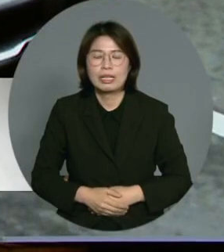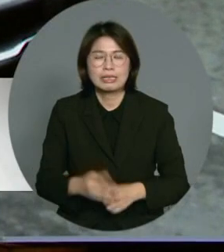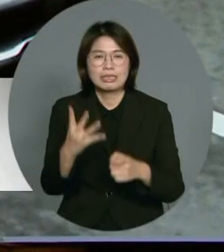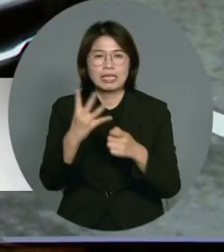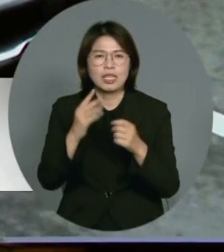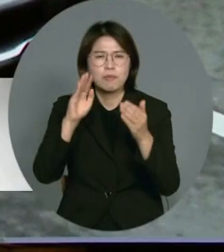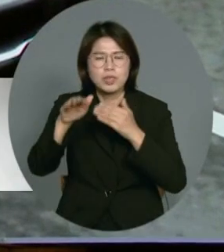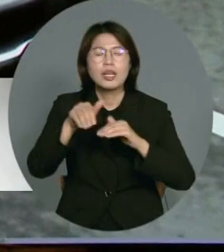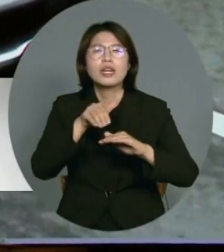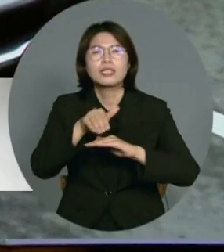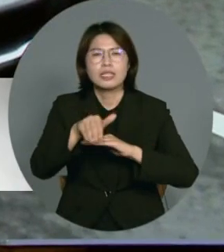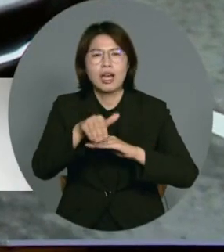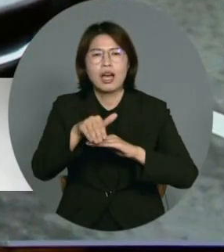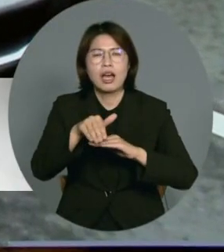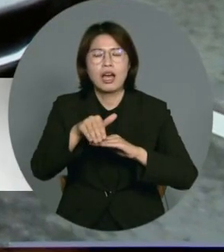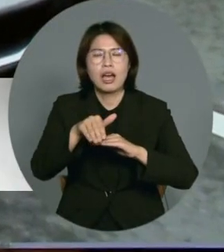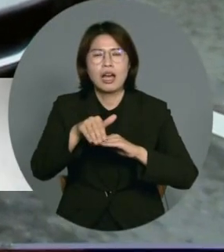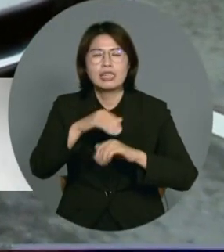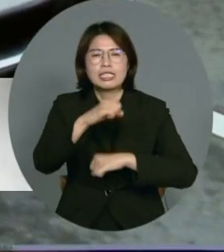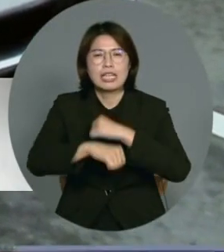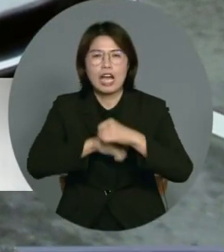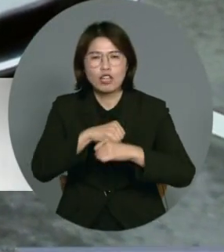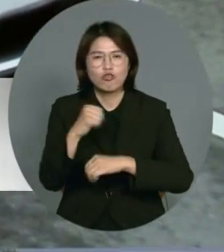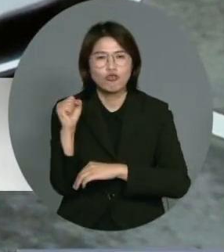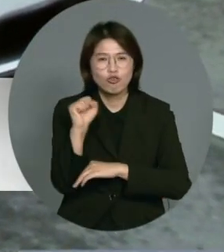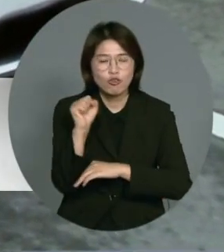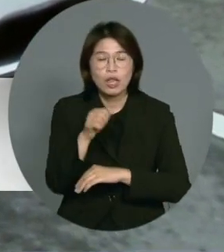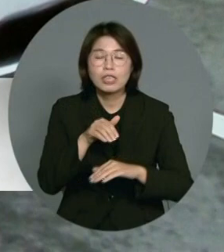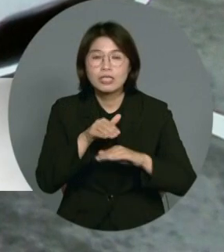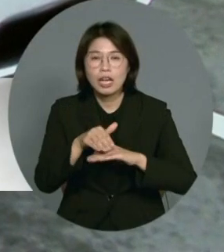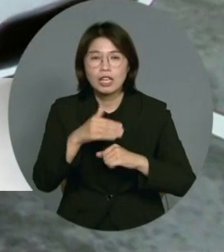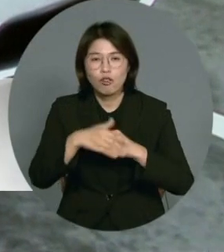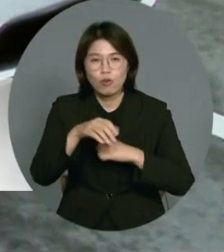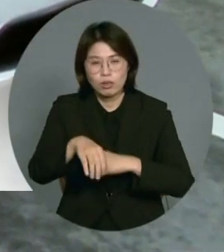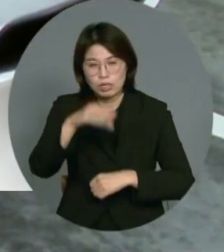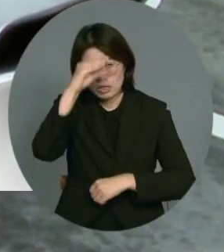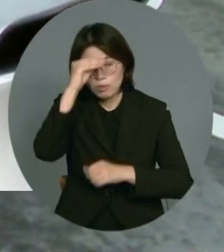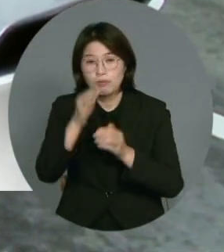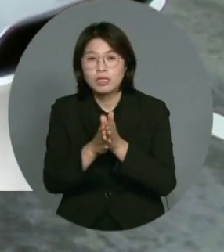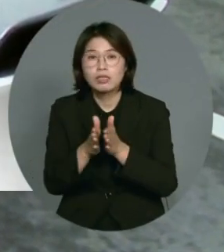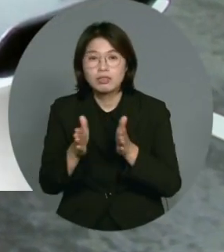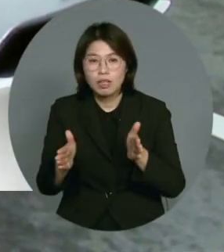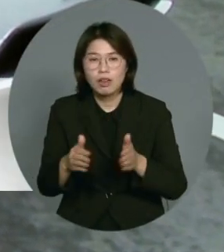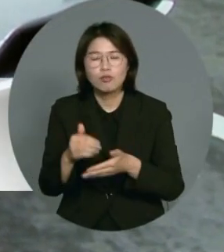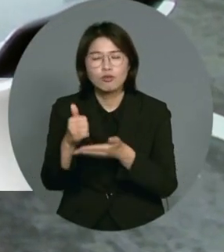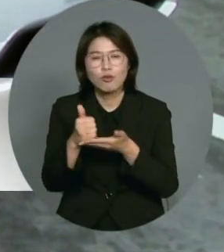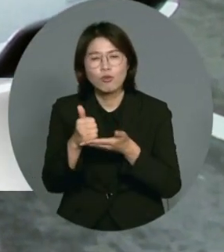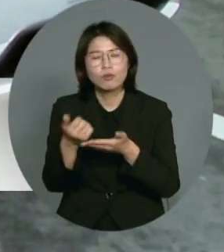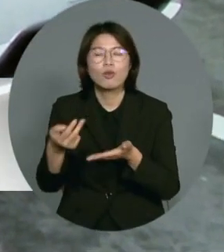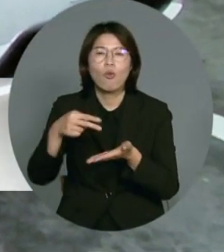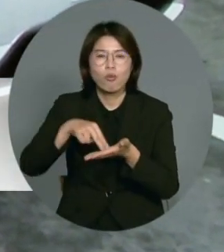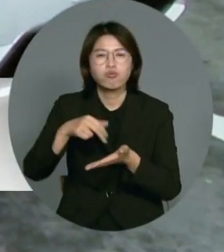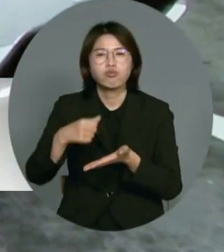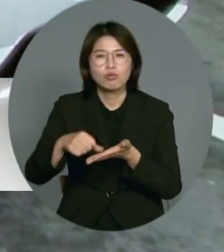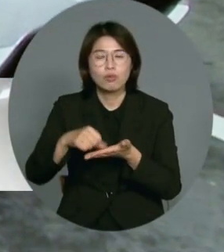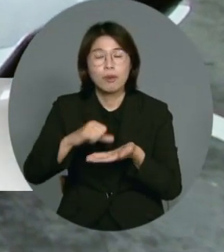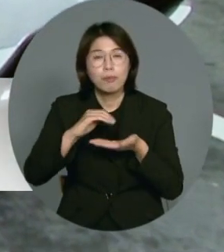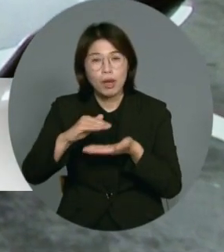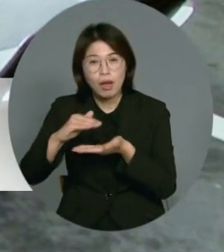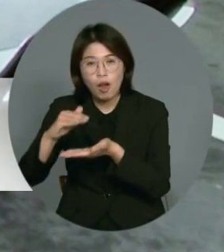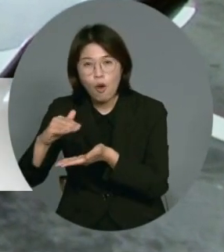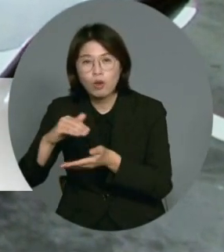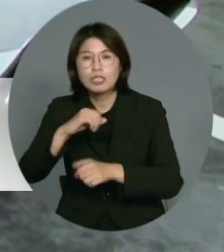4세대 미래차를 구현하는 자율주행차가 대구에서 시범 도입됐습니다. 손님을 태우고 물건도